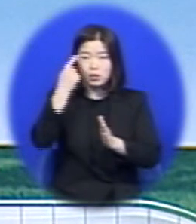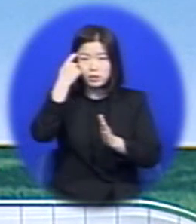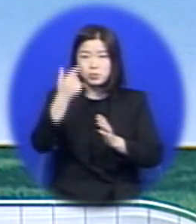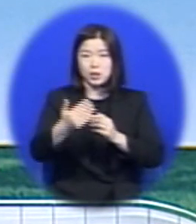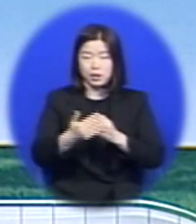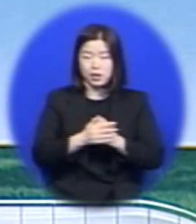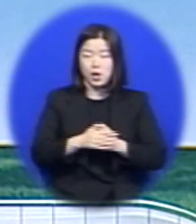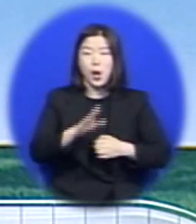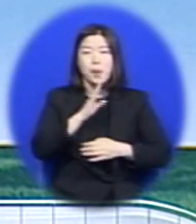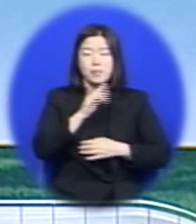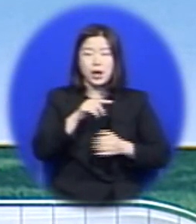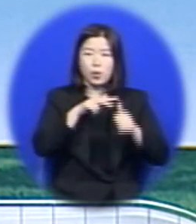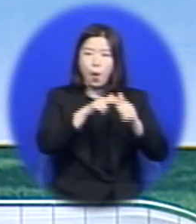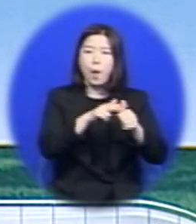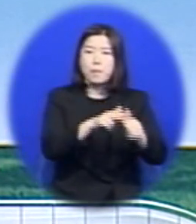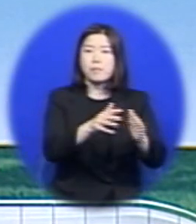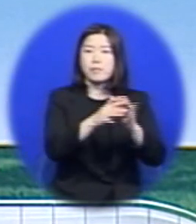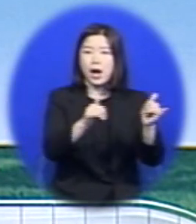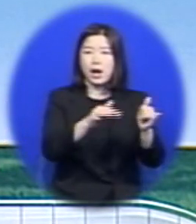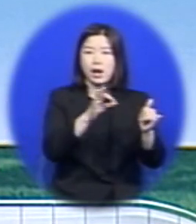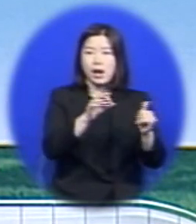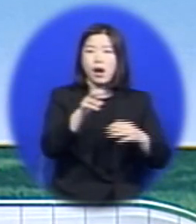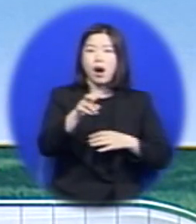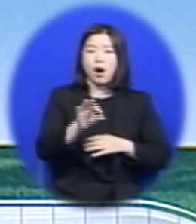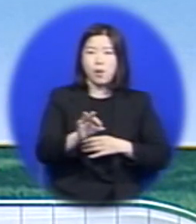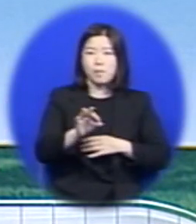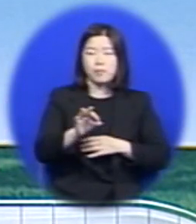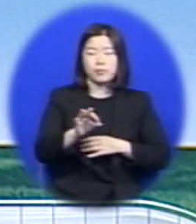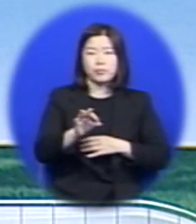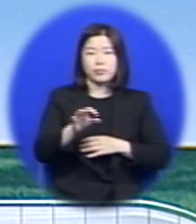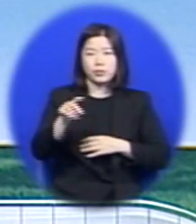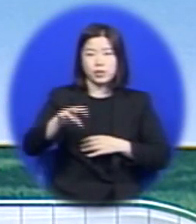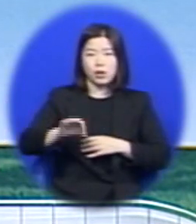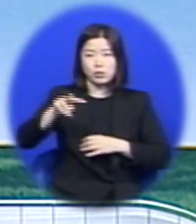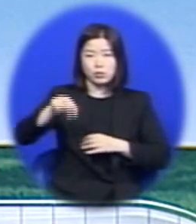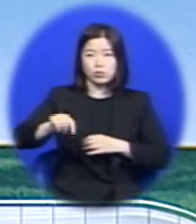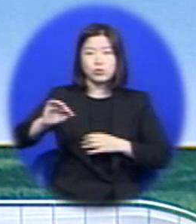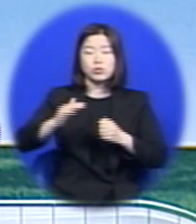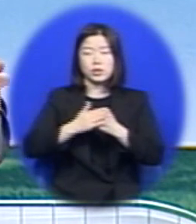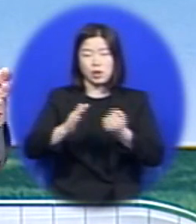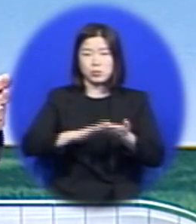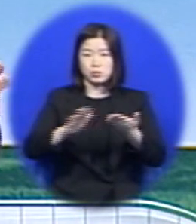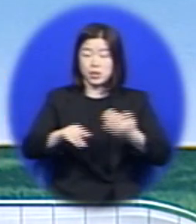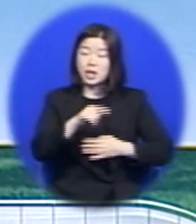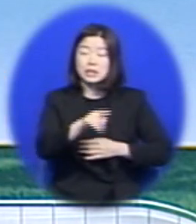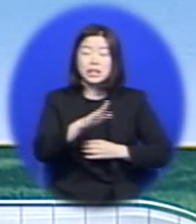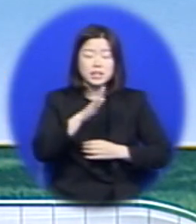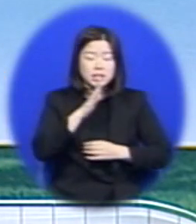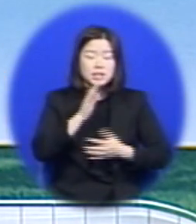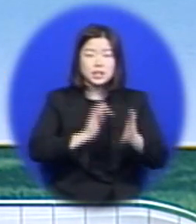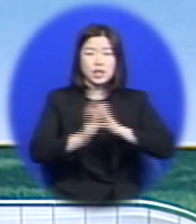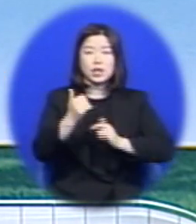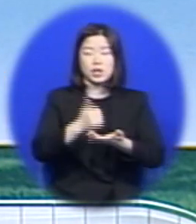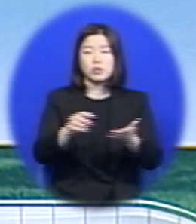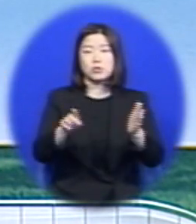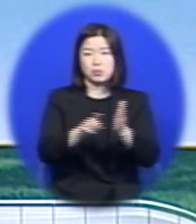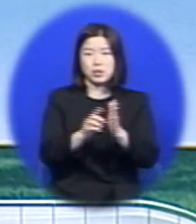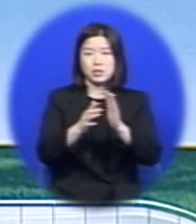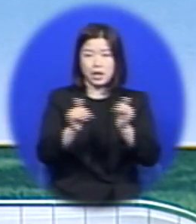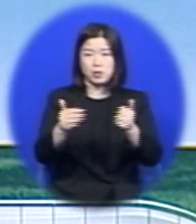바로 이 마부였던 엄영수 때문입니다. 그가 진짜 예수 믿는 사람이었기 때문에